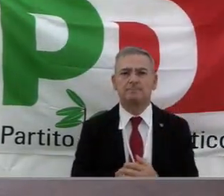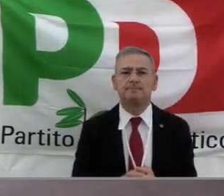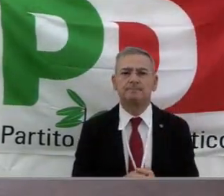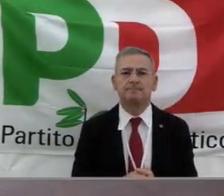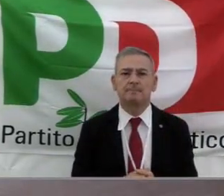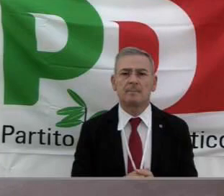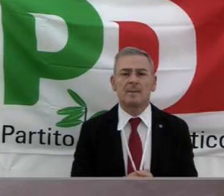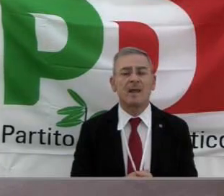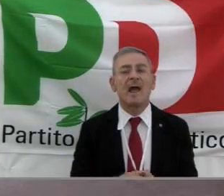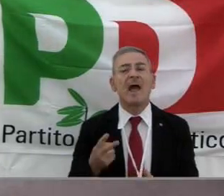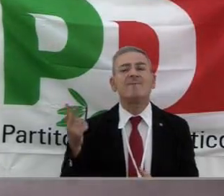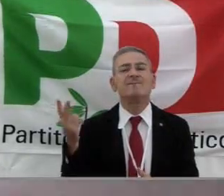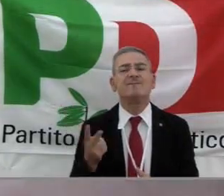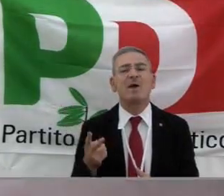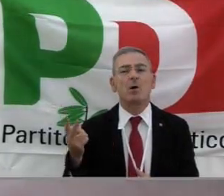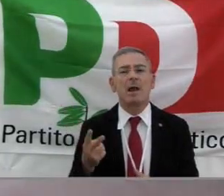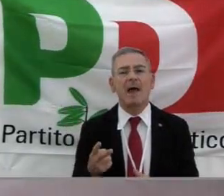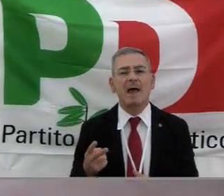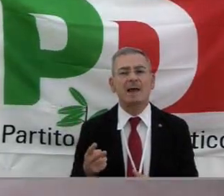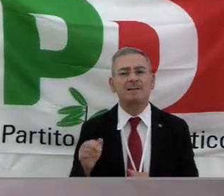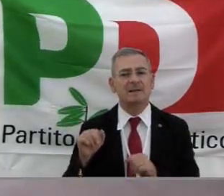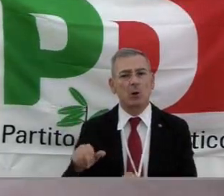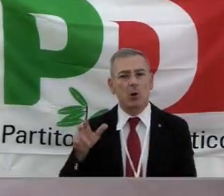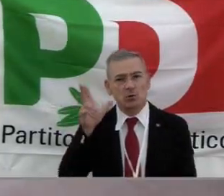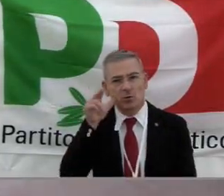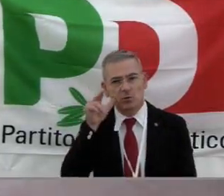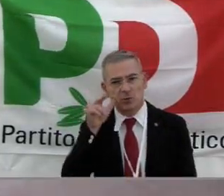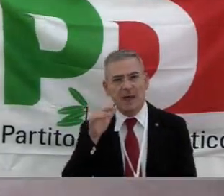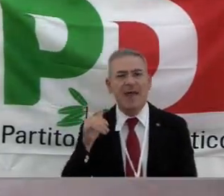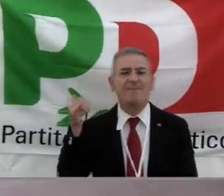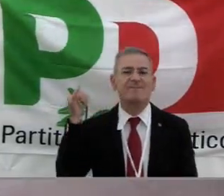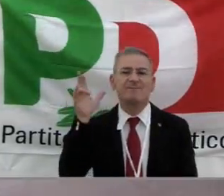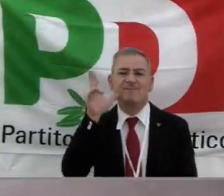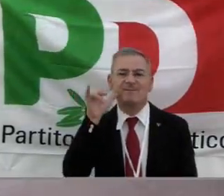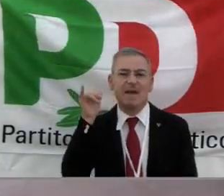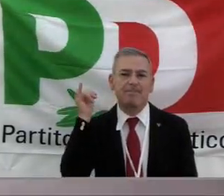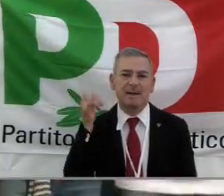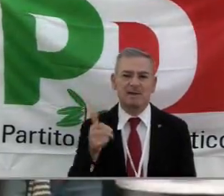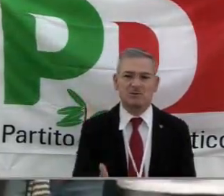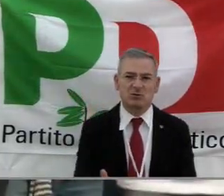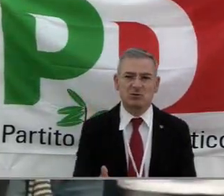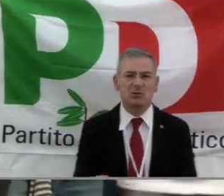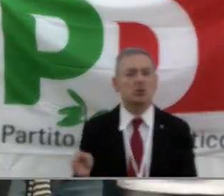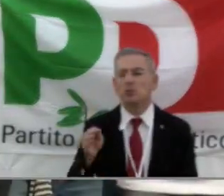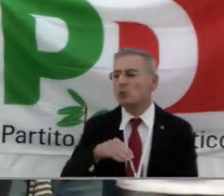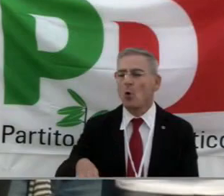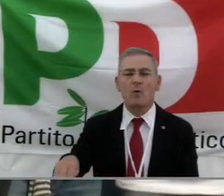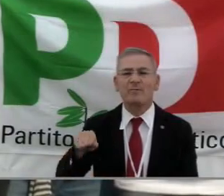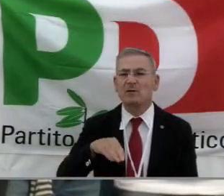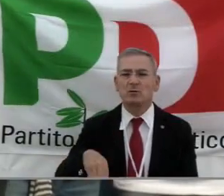La violenza sulle donne, i femminicidi, dove siete?